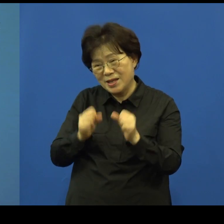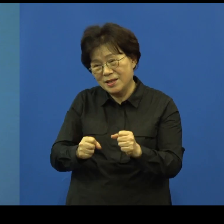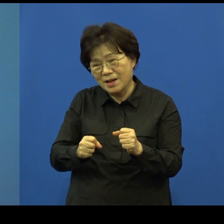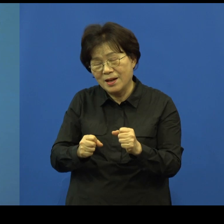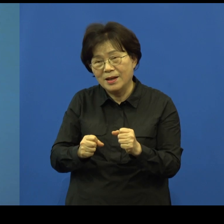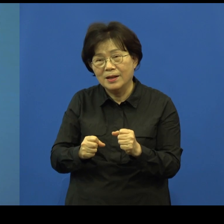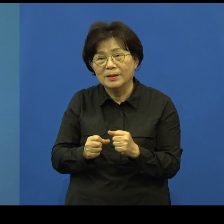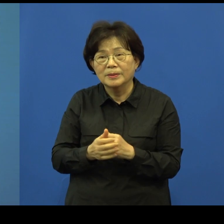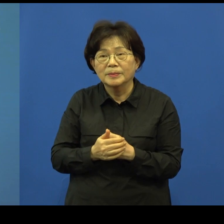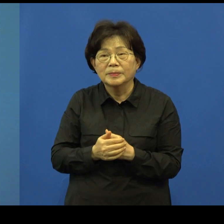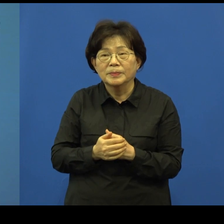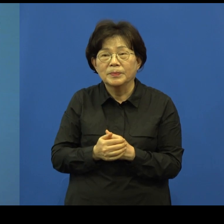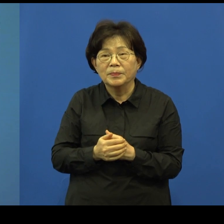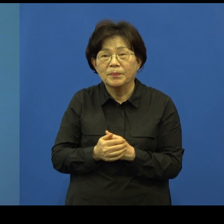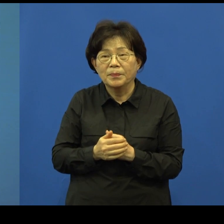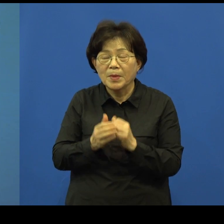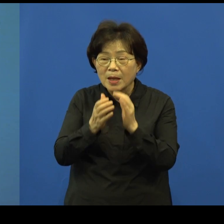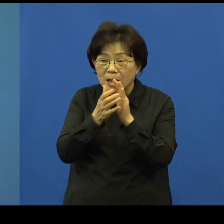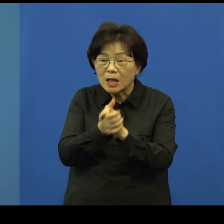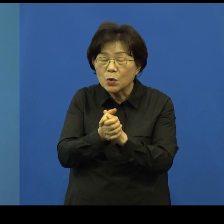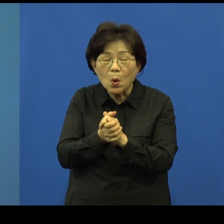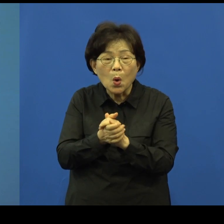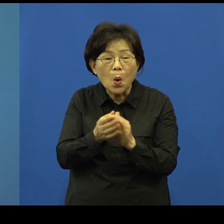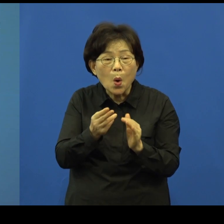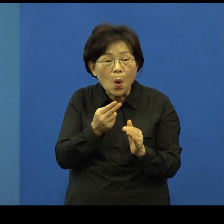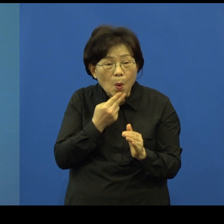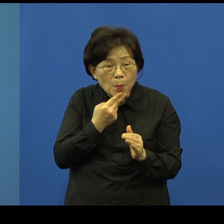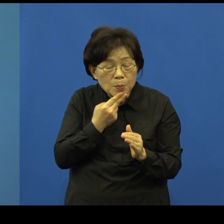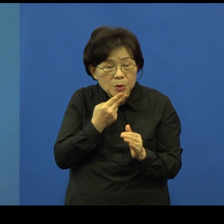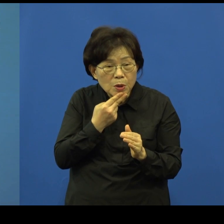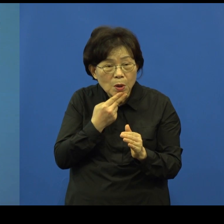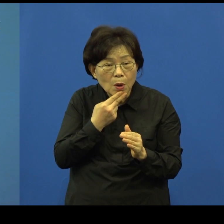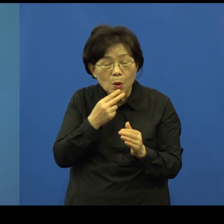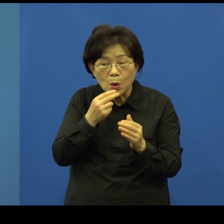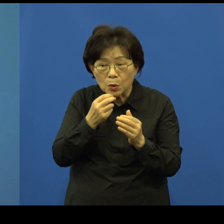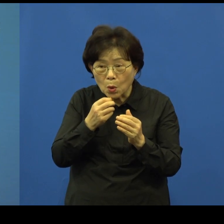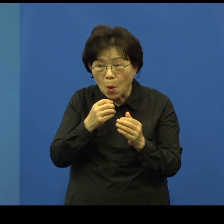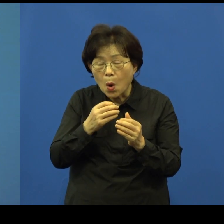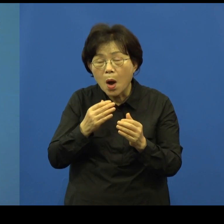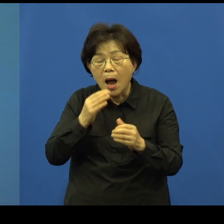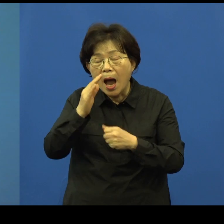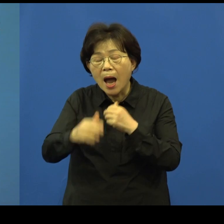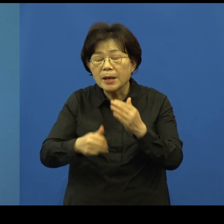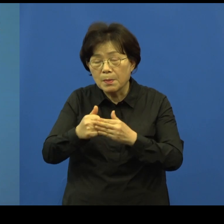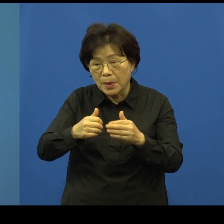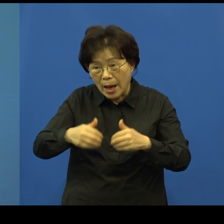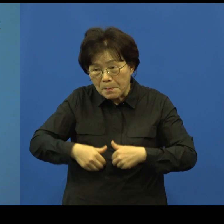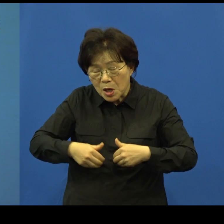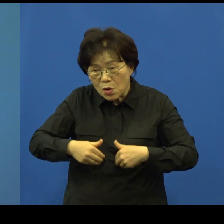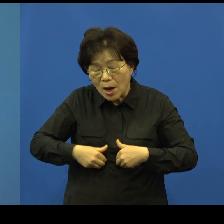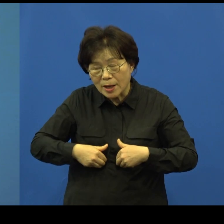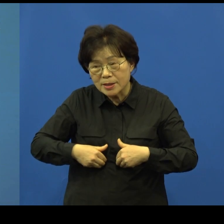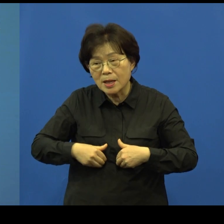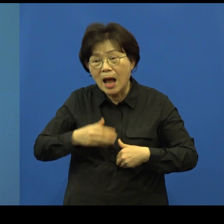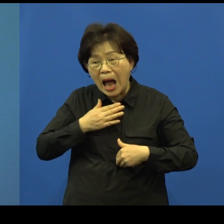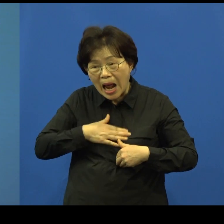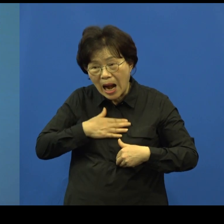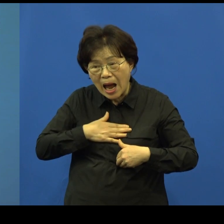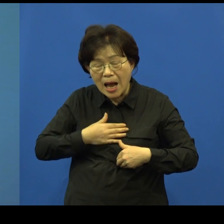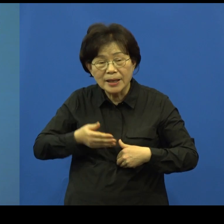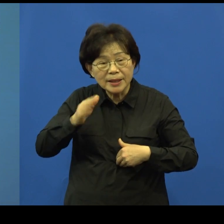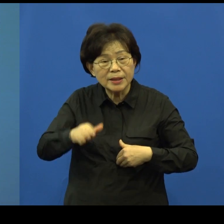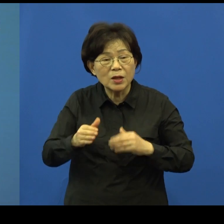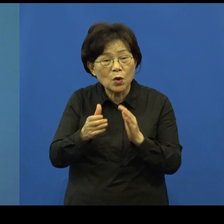그죠? 이 기도를 안 해도 하나님이 내 필요를 아시잖아요. 그런데 우리가 기도하라고 하잖아요.